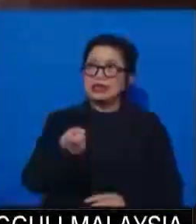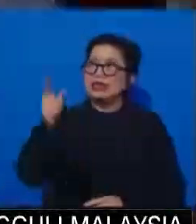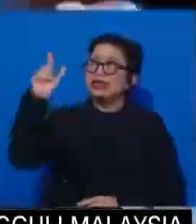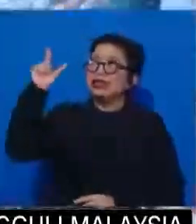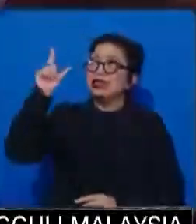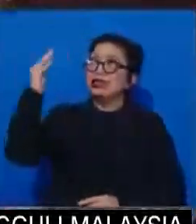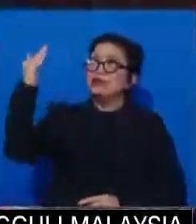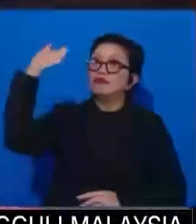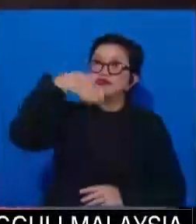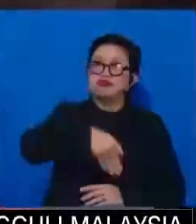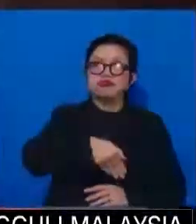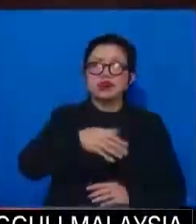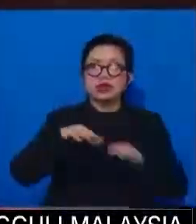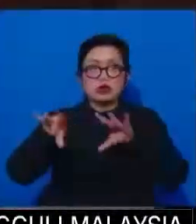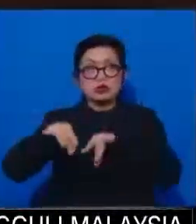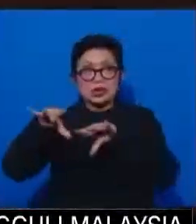menguntungkan.